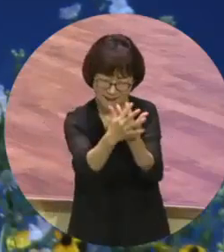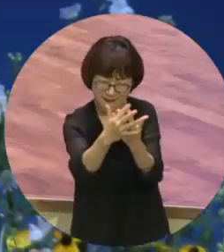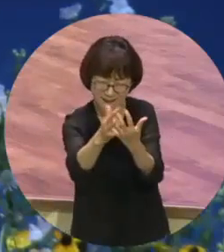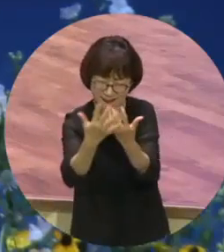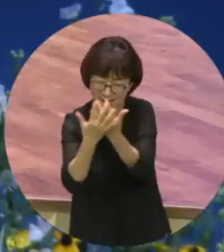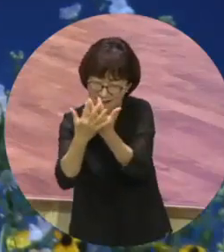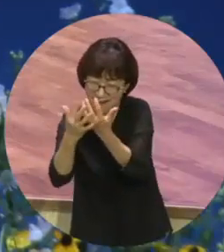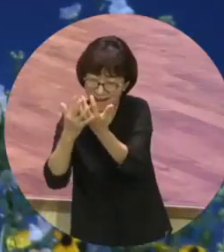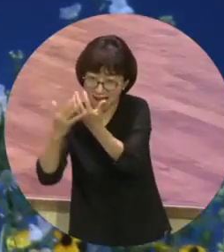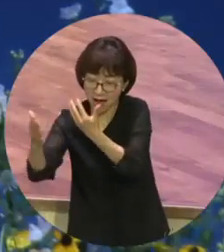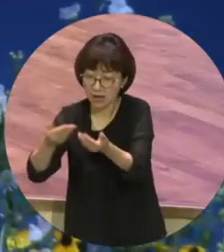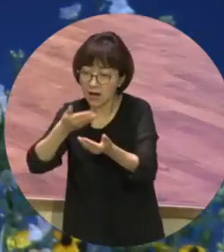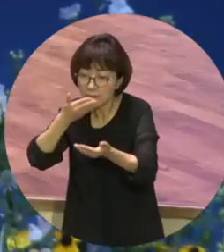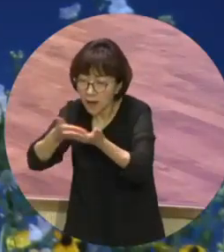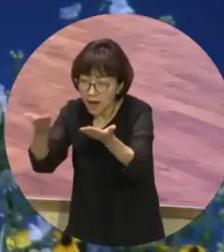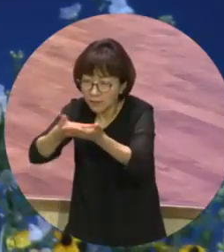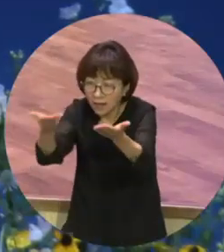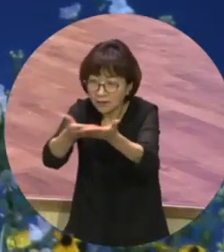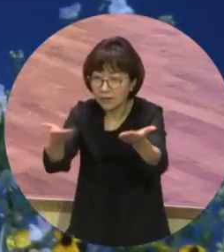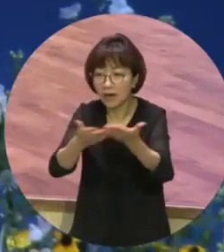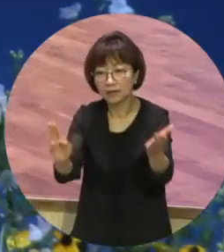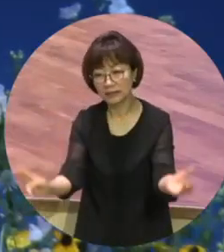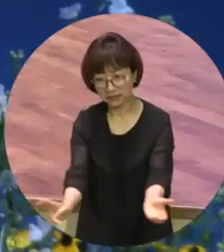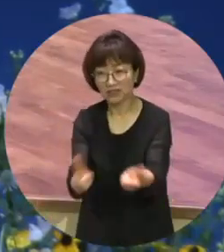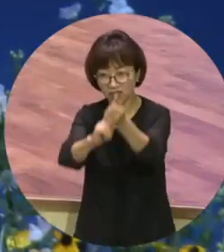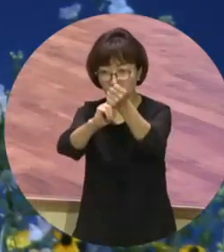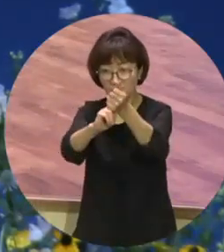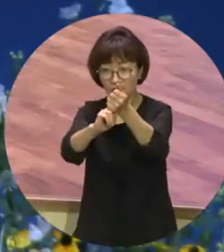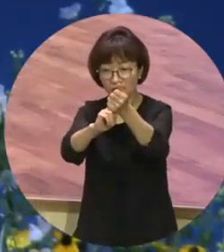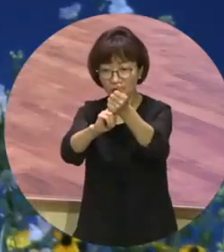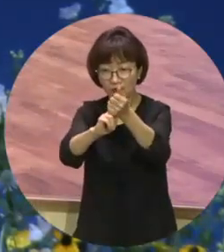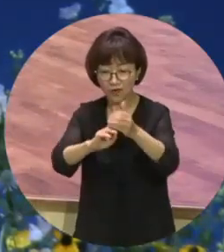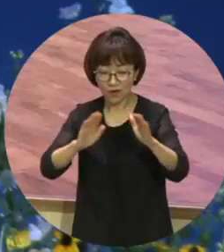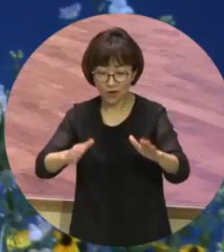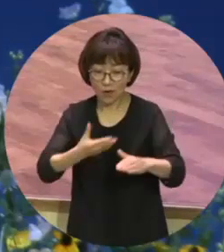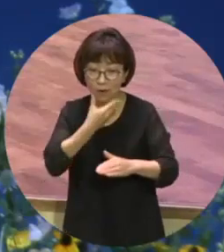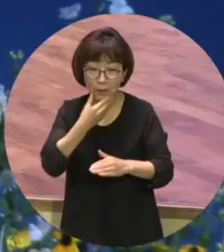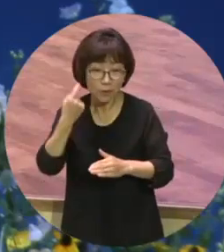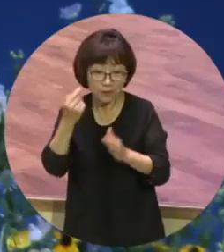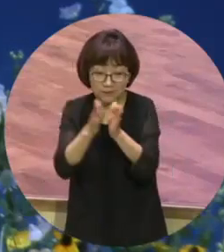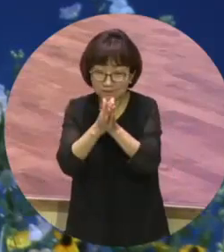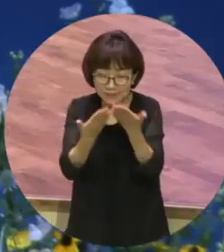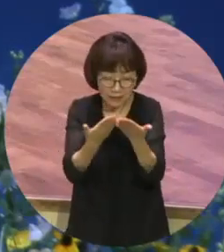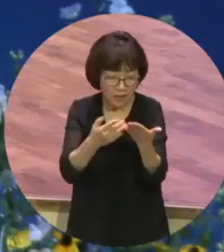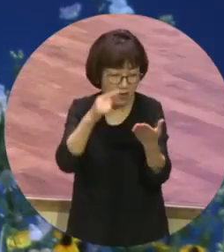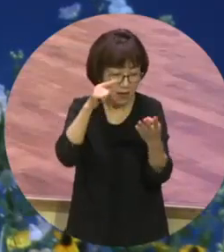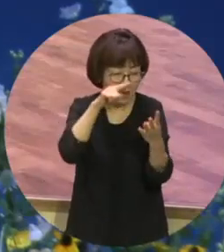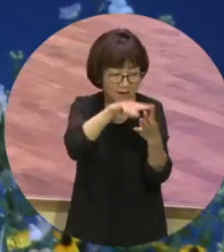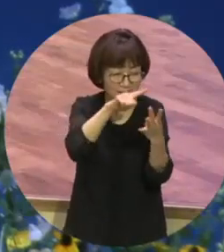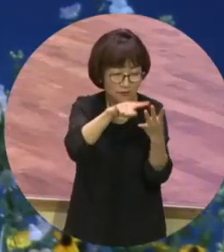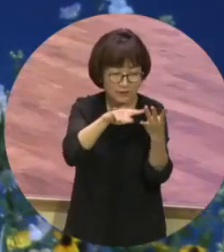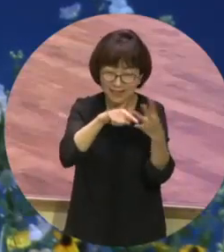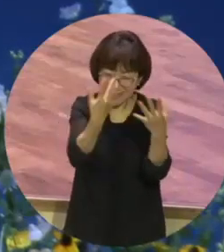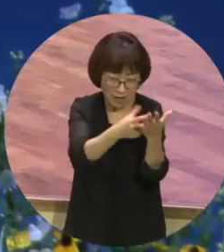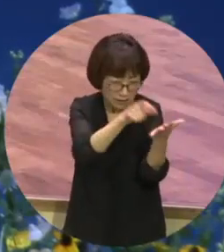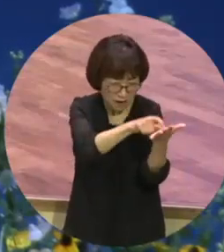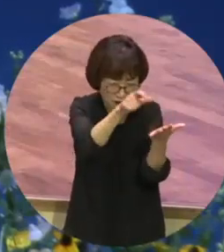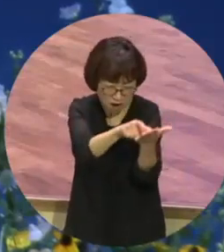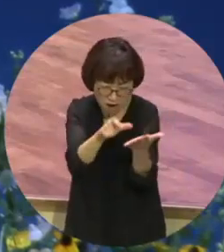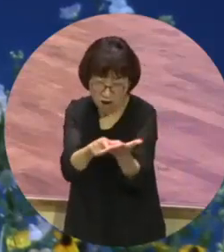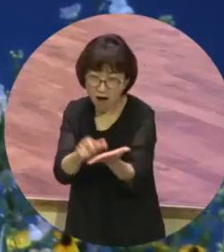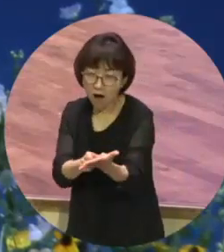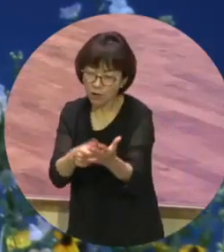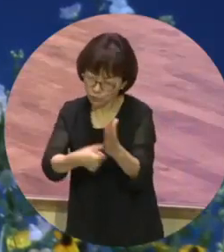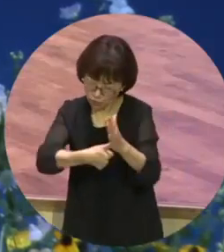이 놀라운 기적, 이 사복음서 모든 복음서에 다 그렇게 기록이 된